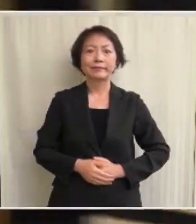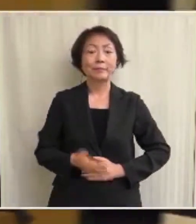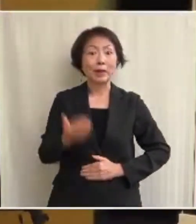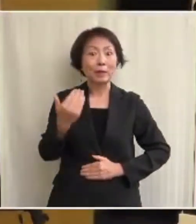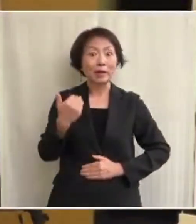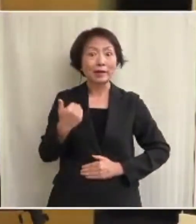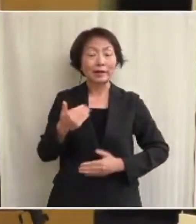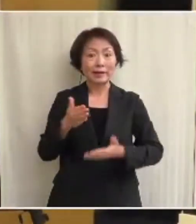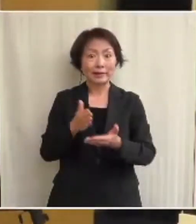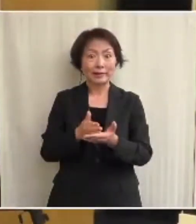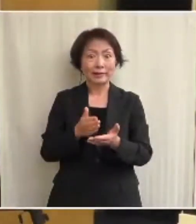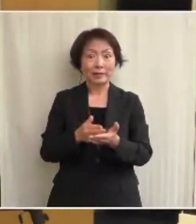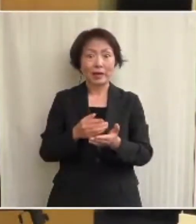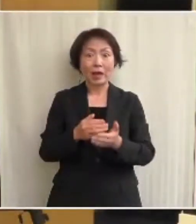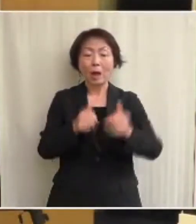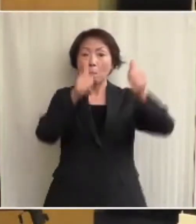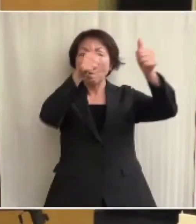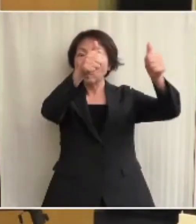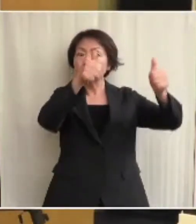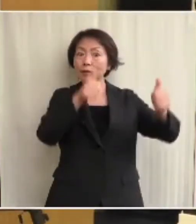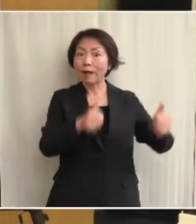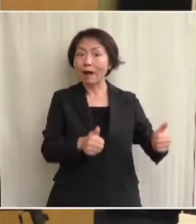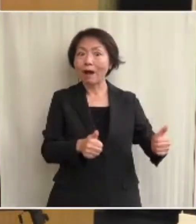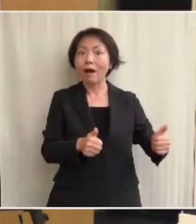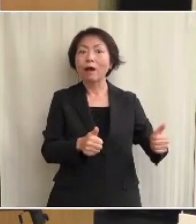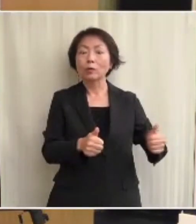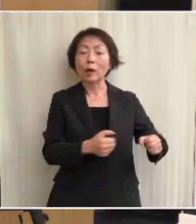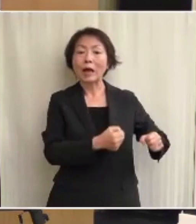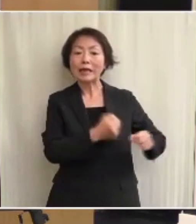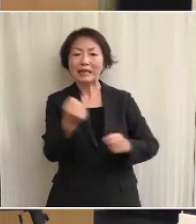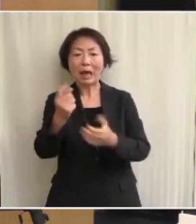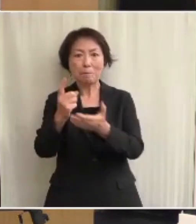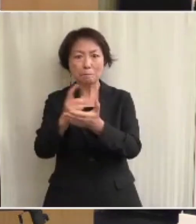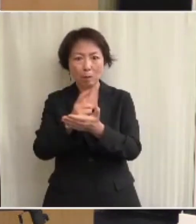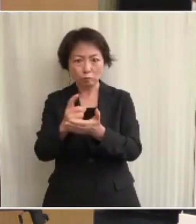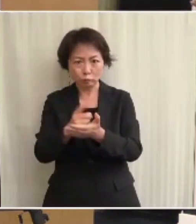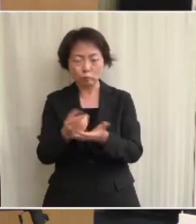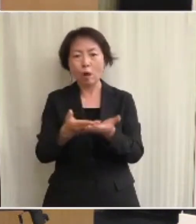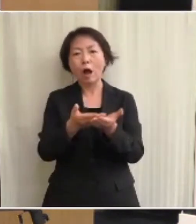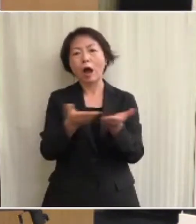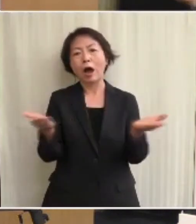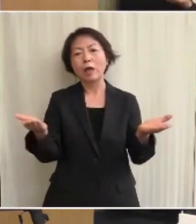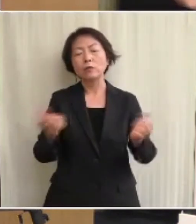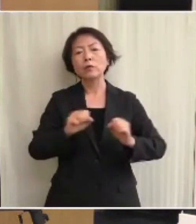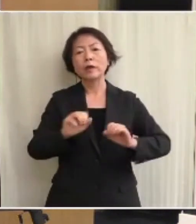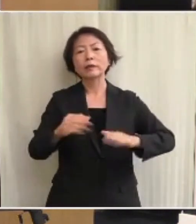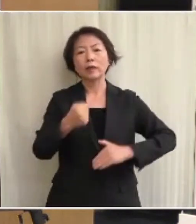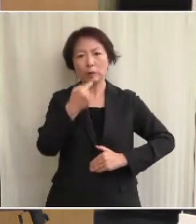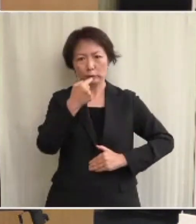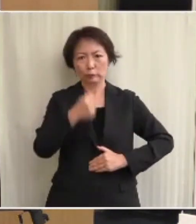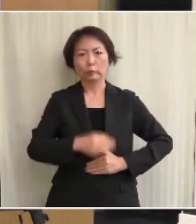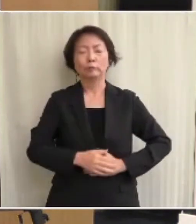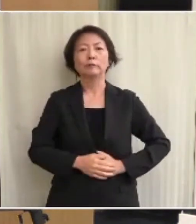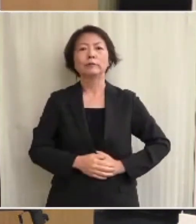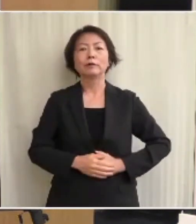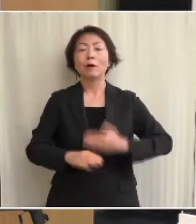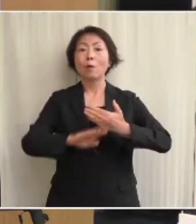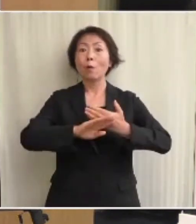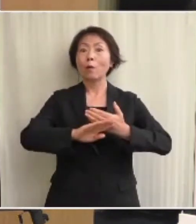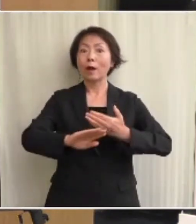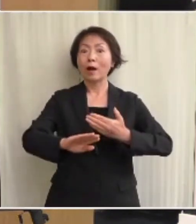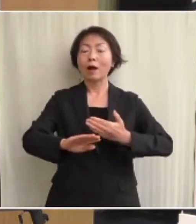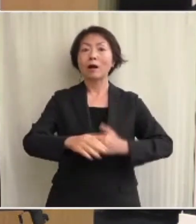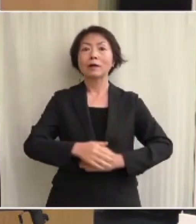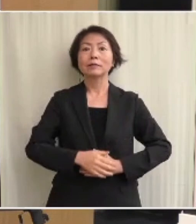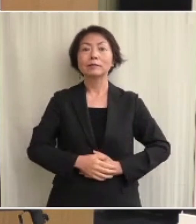前々からポスター掲示ですとか避難マップというものは配布させていただいております。 でこの他です